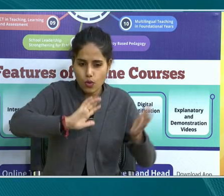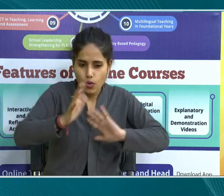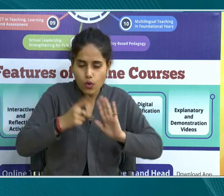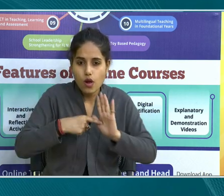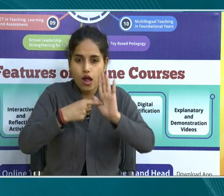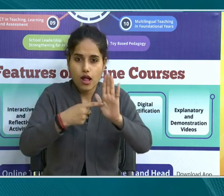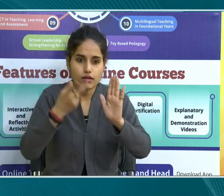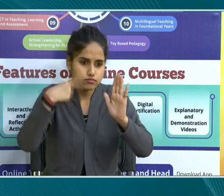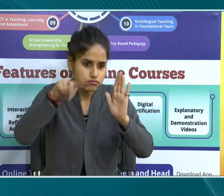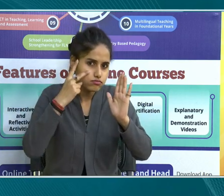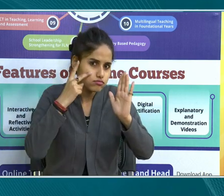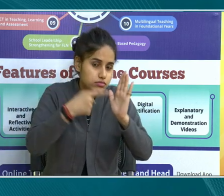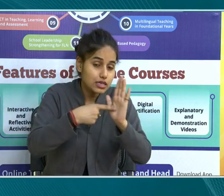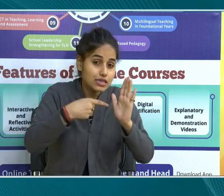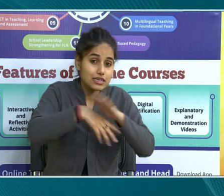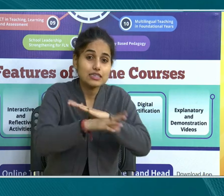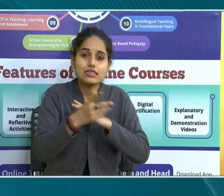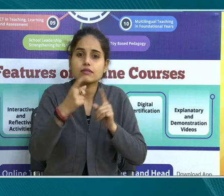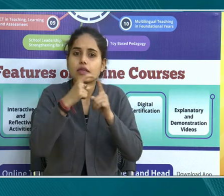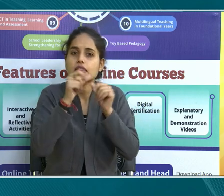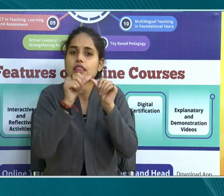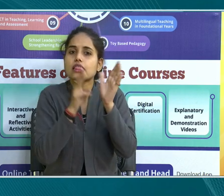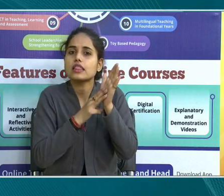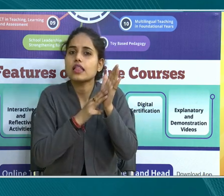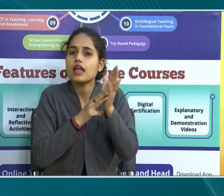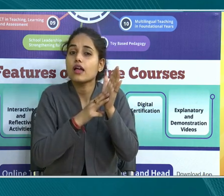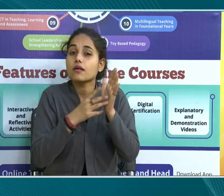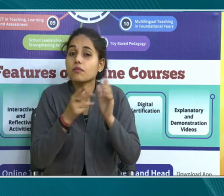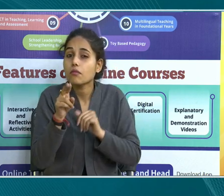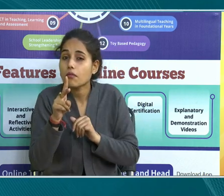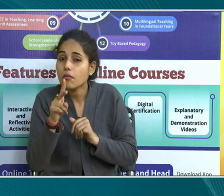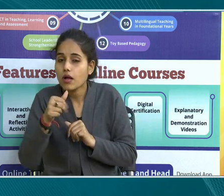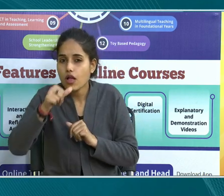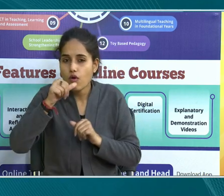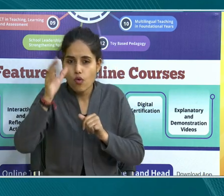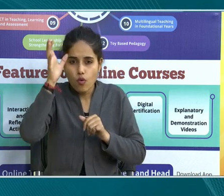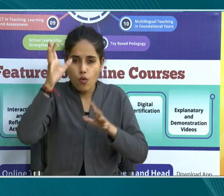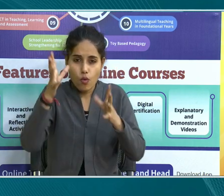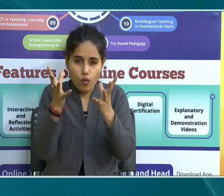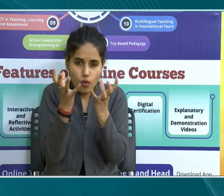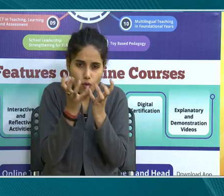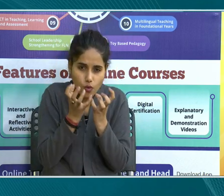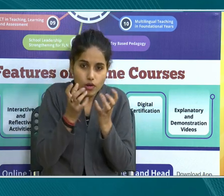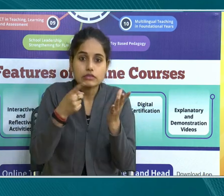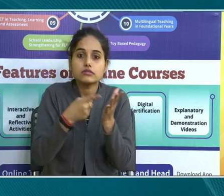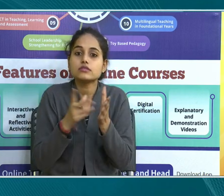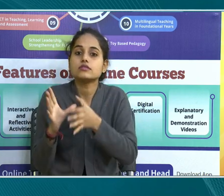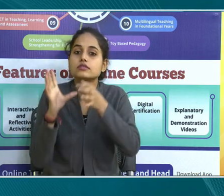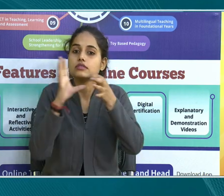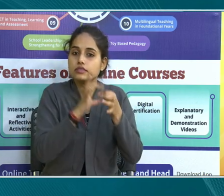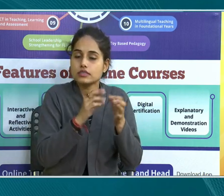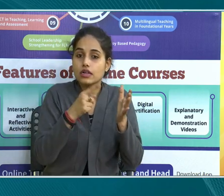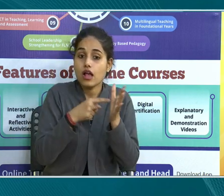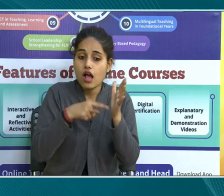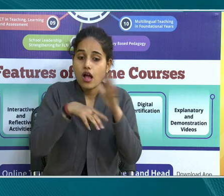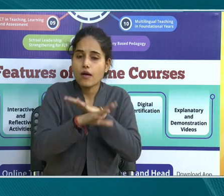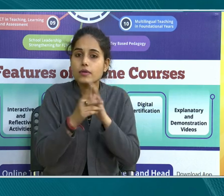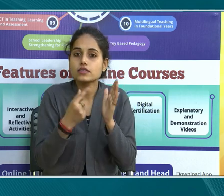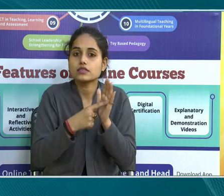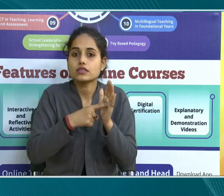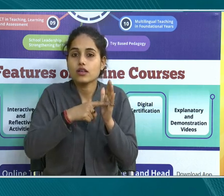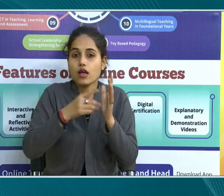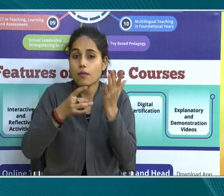डैम के बारे में बताया गया इदाइम सिर्फ पानी को रिजर्व करने के लिए यूज होता था लेकिन अब डैम से हम विजली बनाते